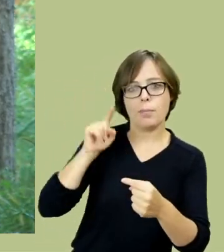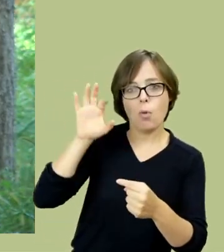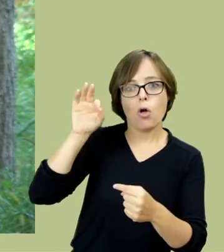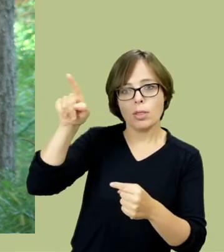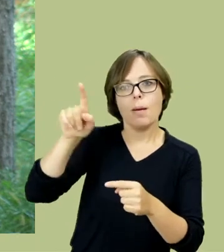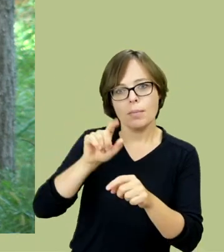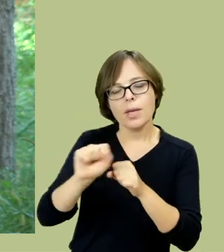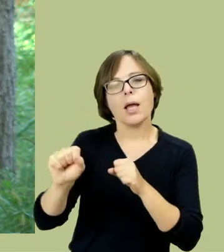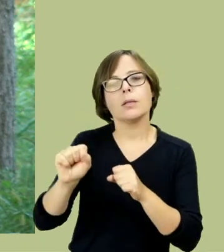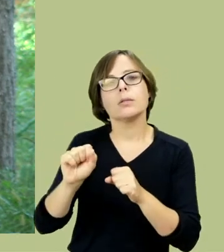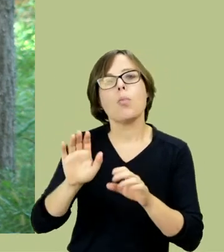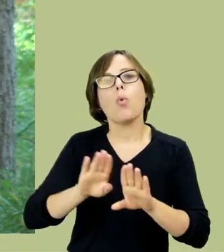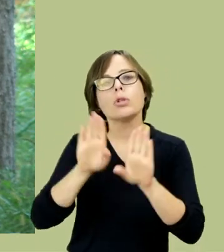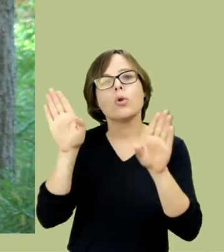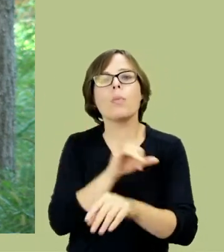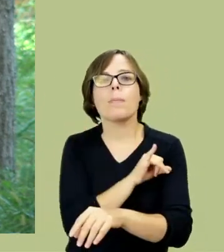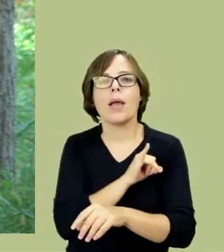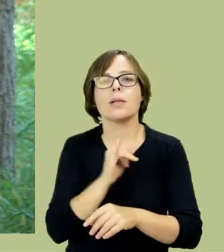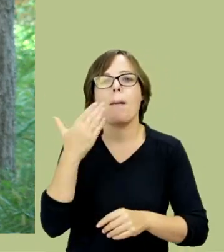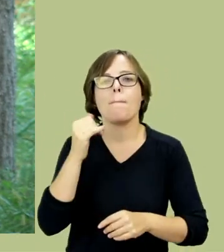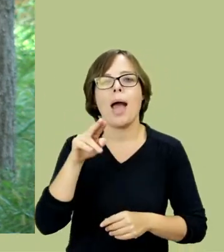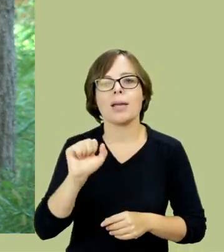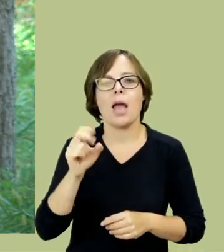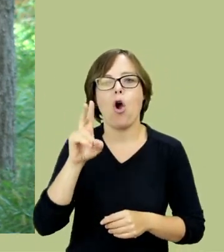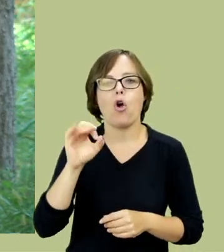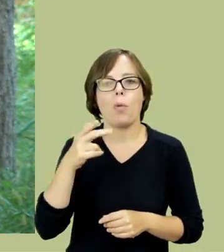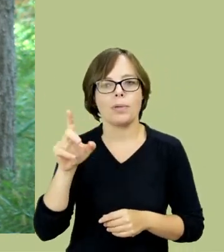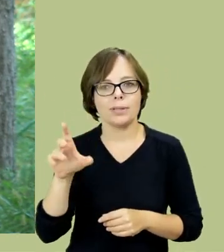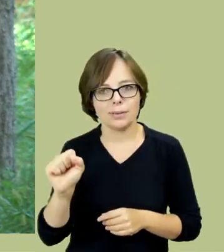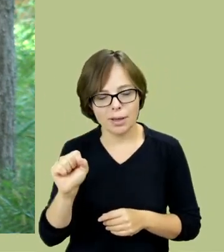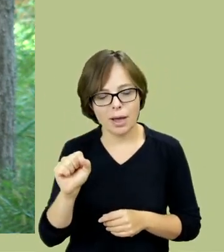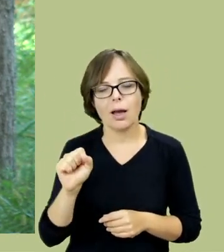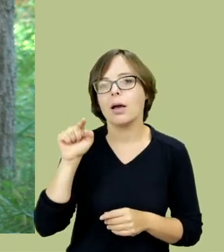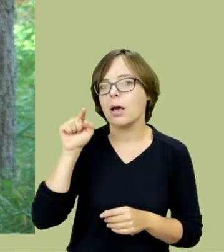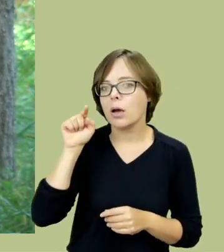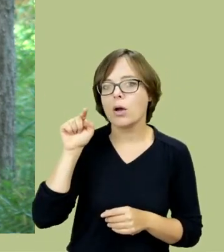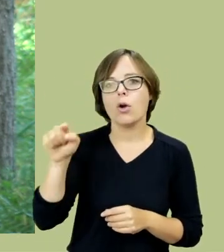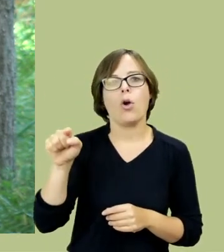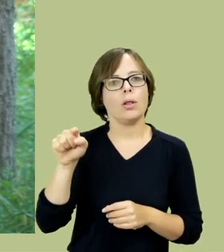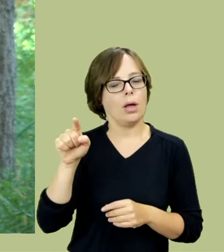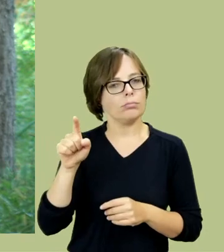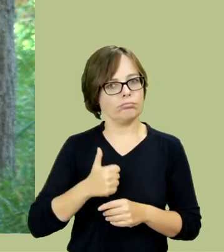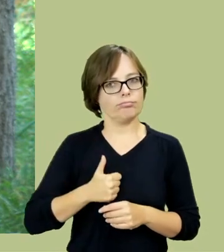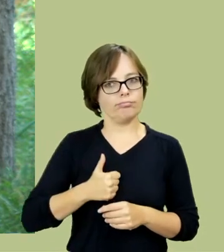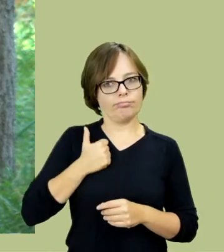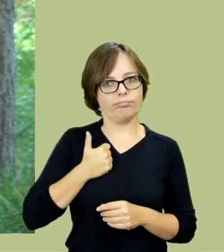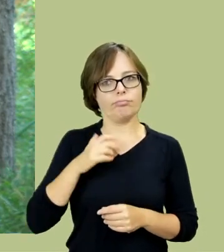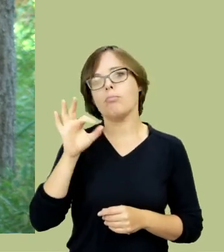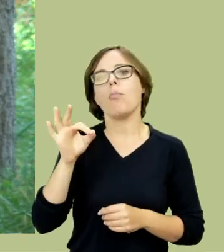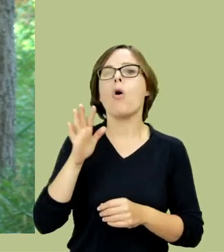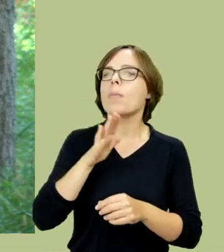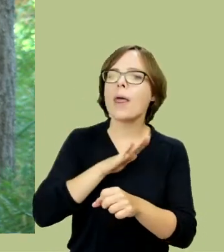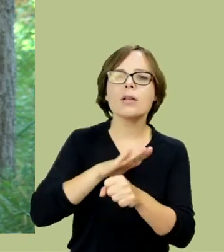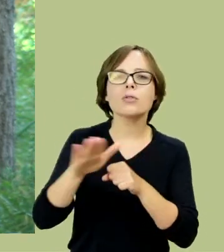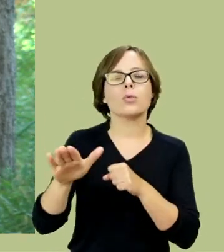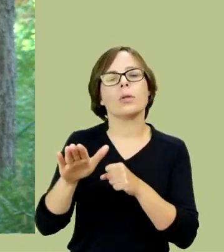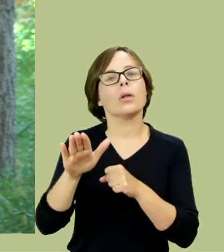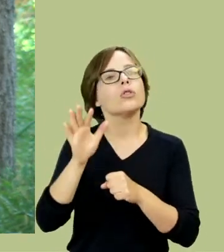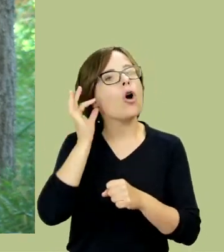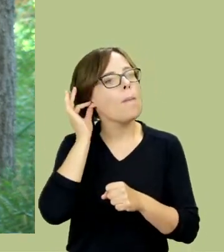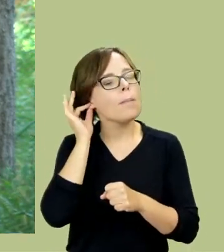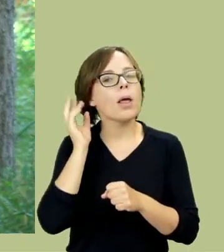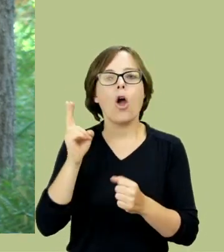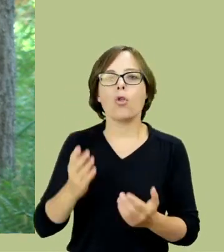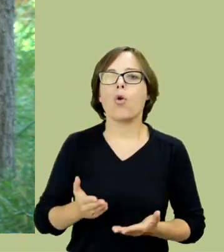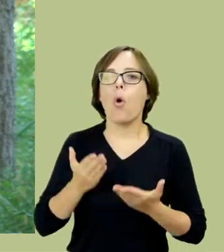Marii Konopnickiej, które bardzo zajmuje się swoją suwalczanką, bo najsłynniejszą, chyba najsłynniejszą lub